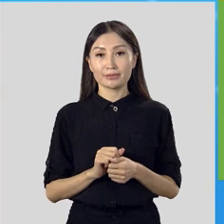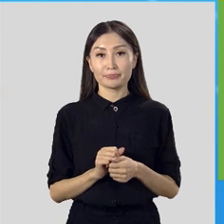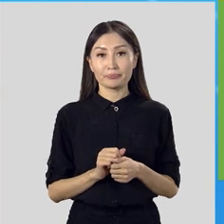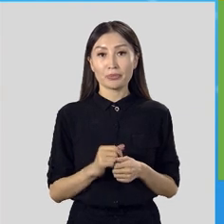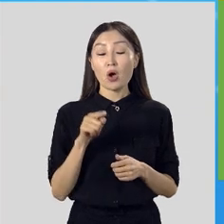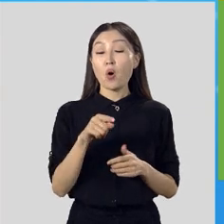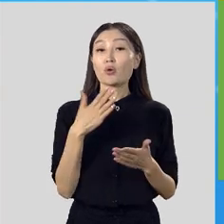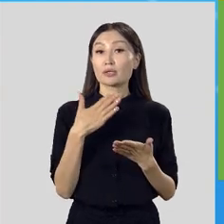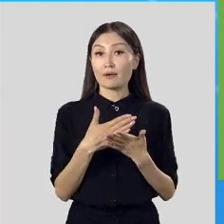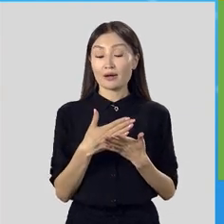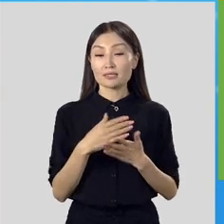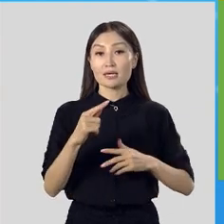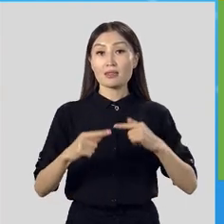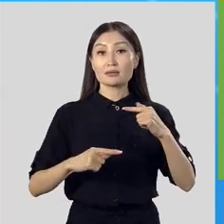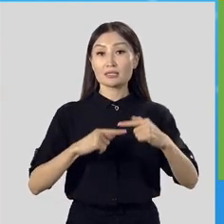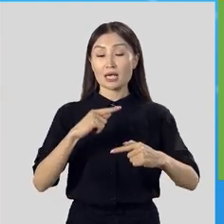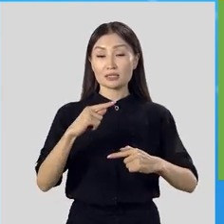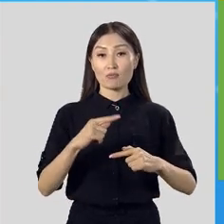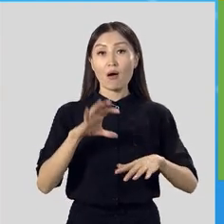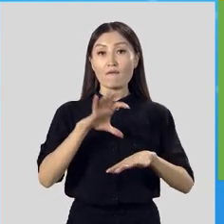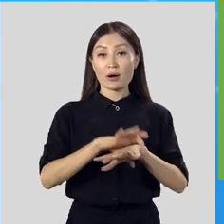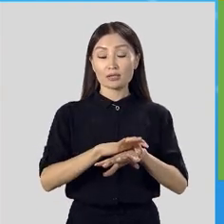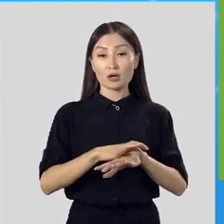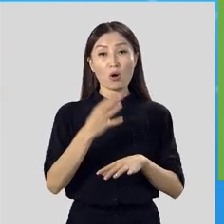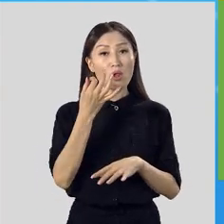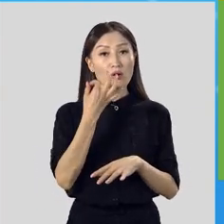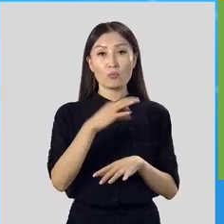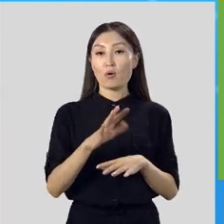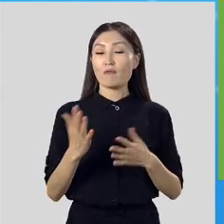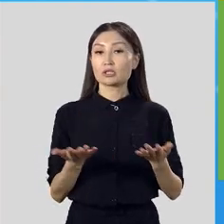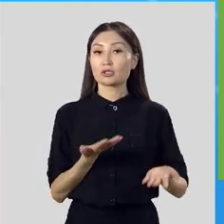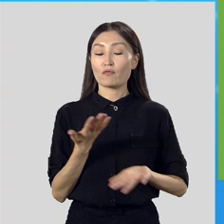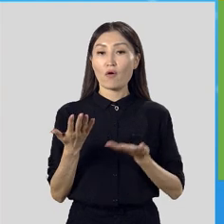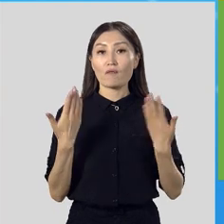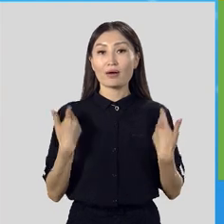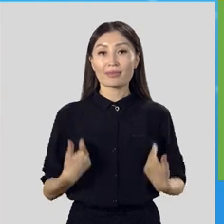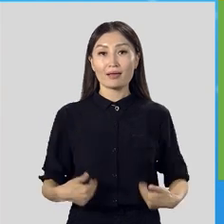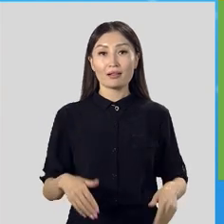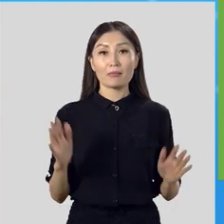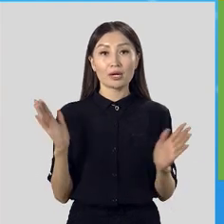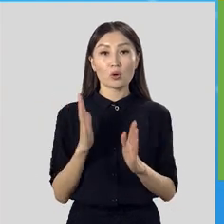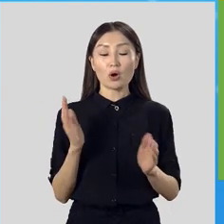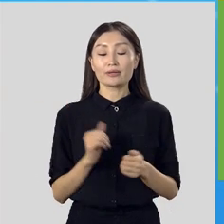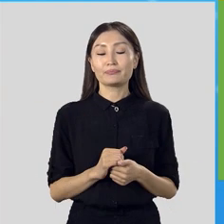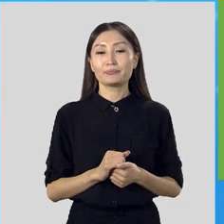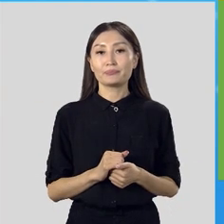Он является наследственным фактором любого живого тела природы.